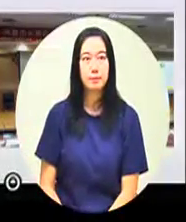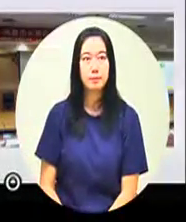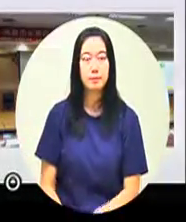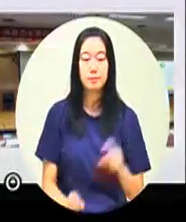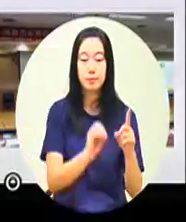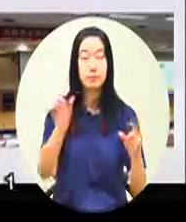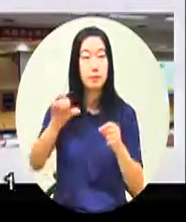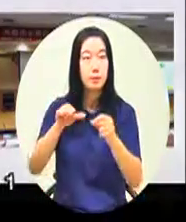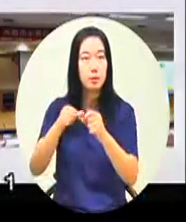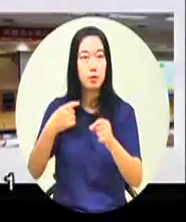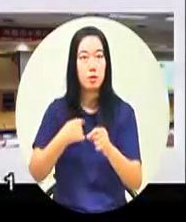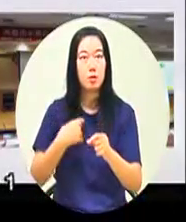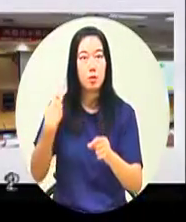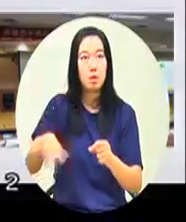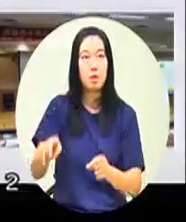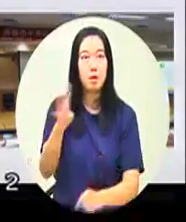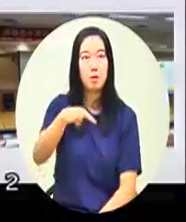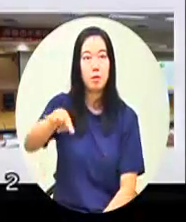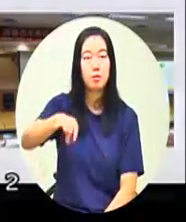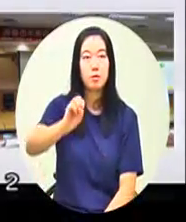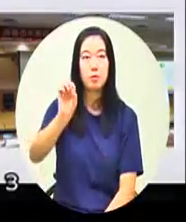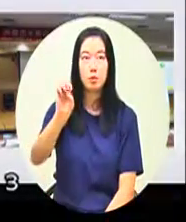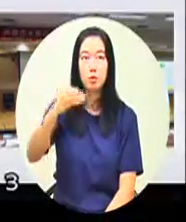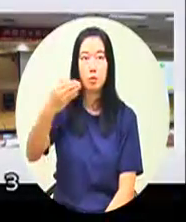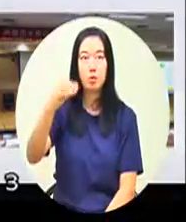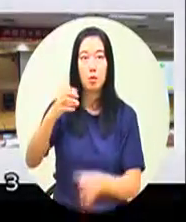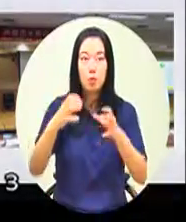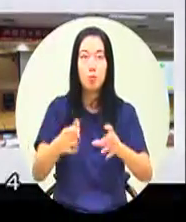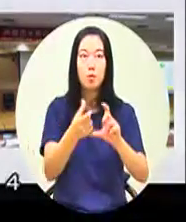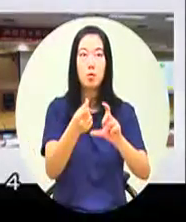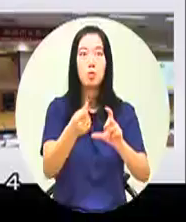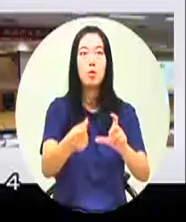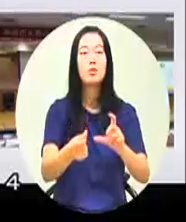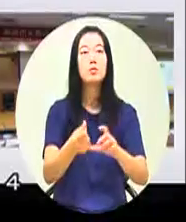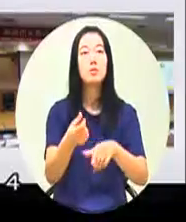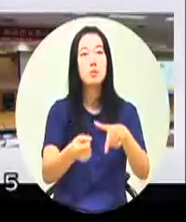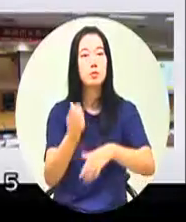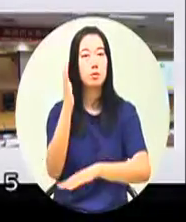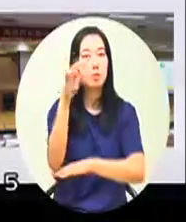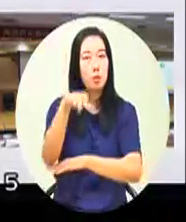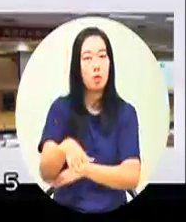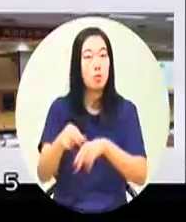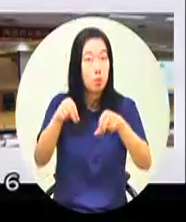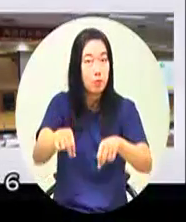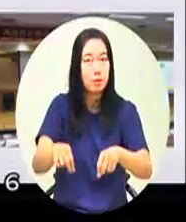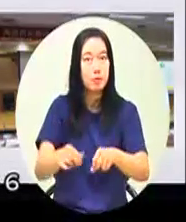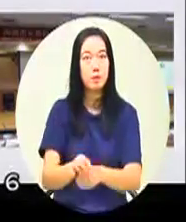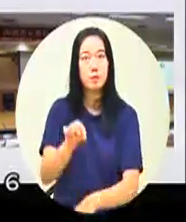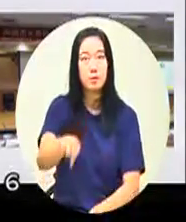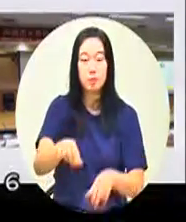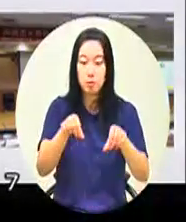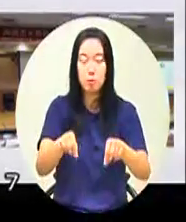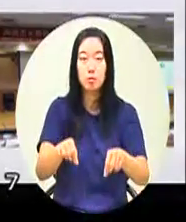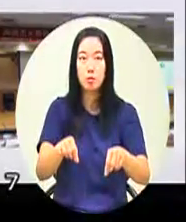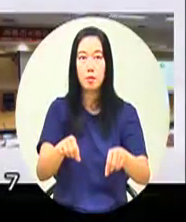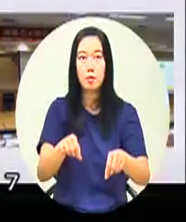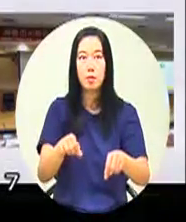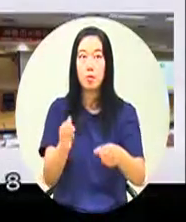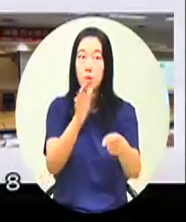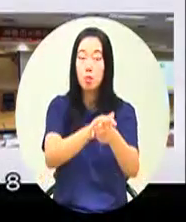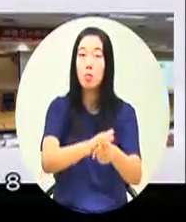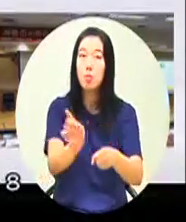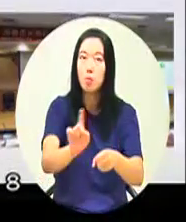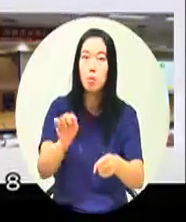那105年度，我们框列了4095万办理区公所的一个防汛抢险开口契约。那这些契约也是补区公所这一